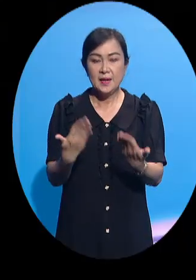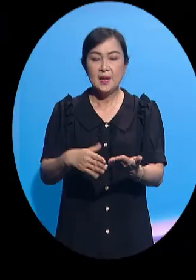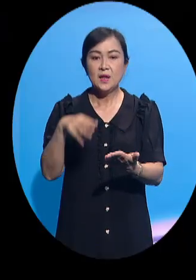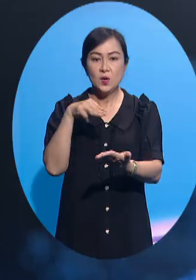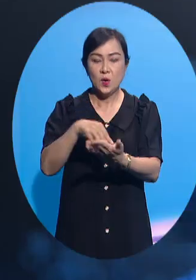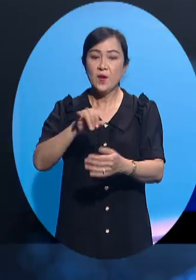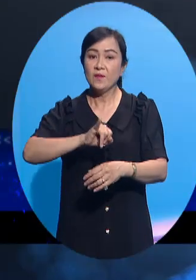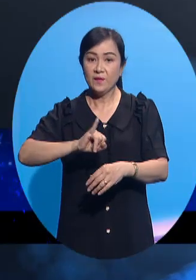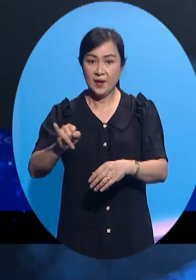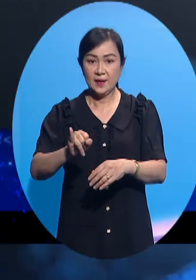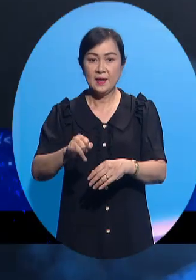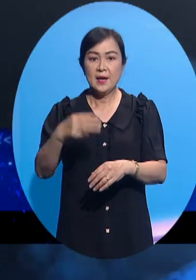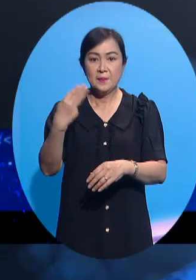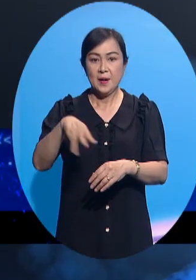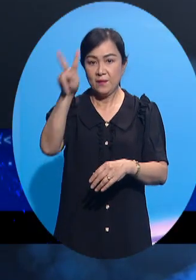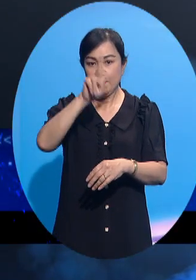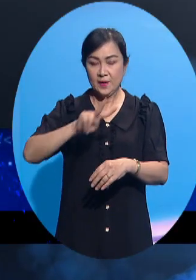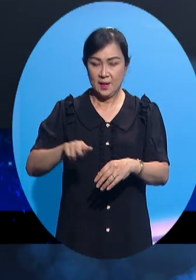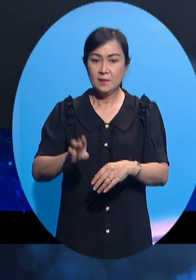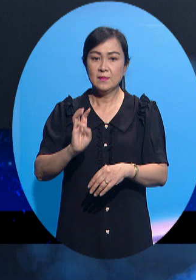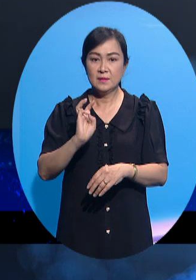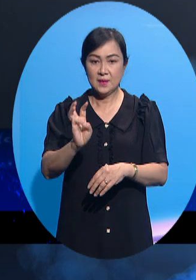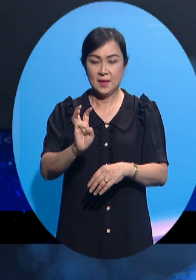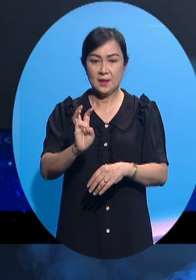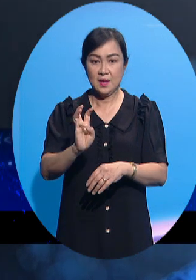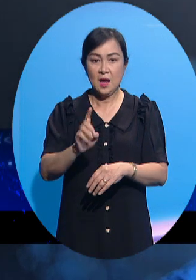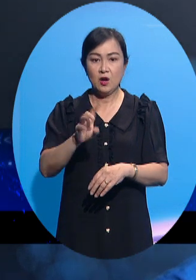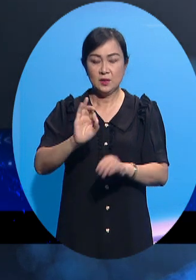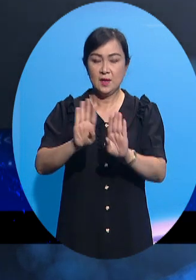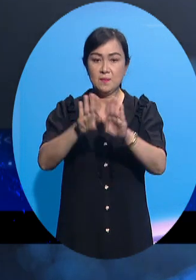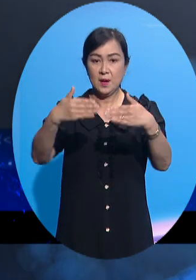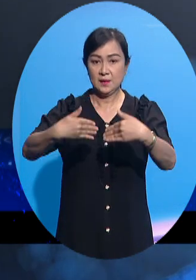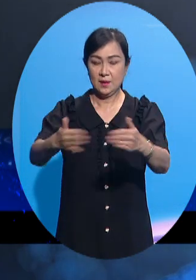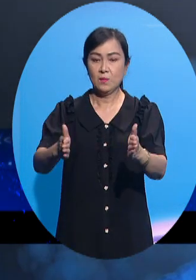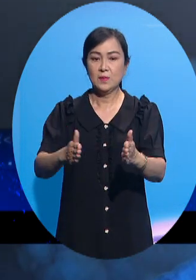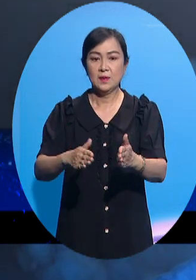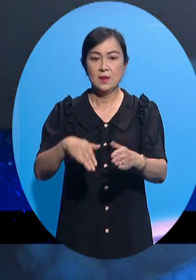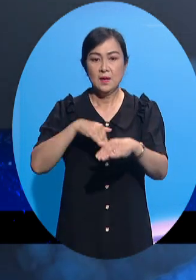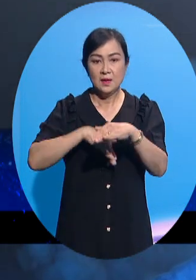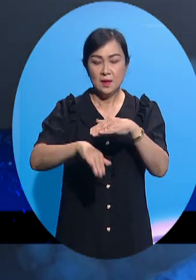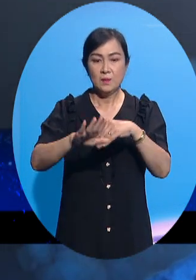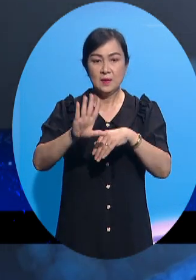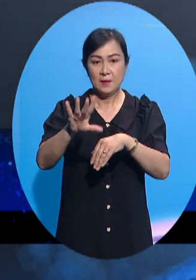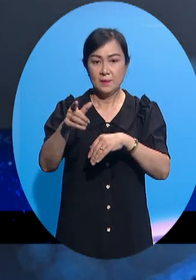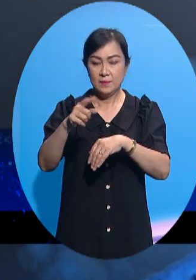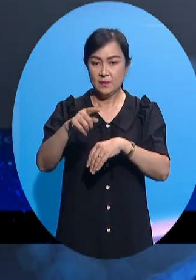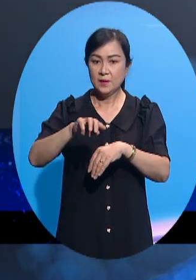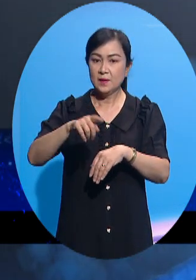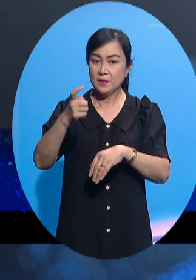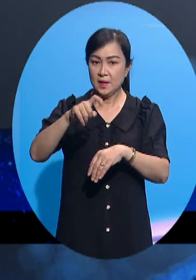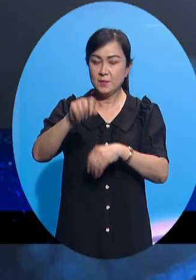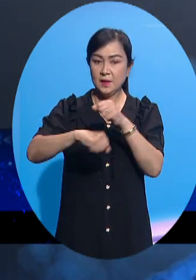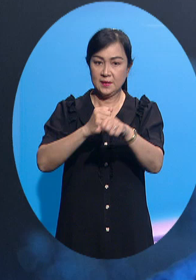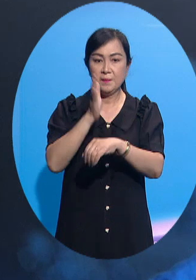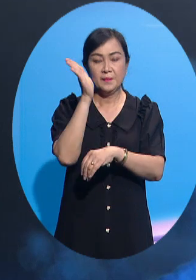hội vàng mà Việt Nam sẽ có thể mở rộng trong khoảng từ 5 đến 10 năm nữa.